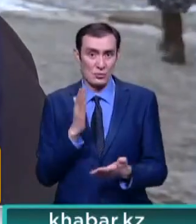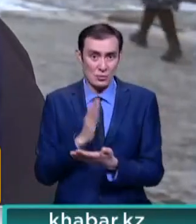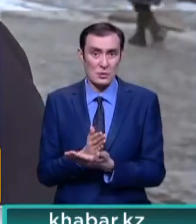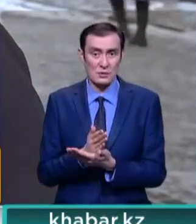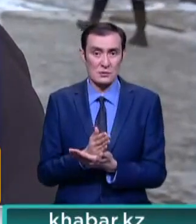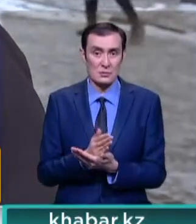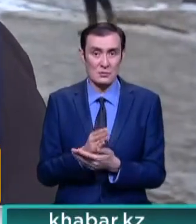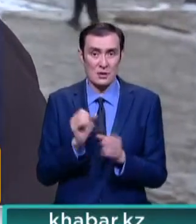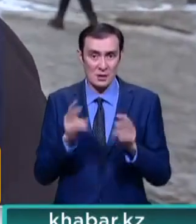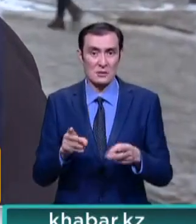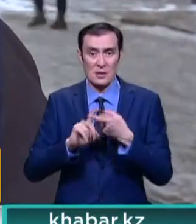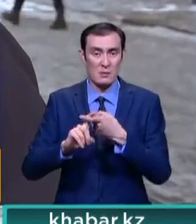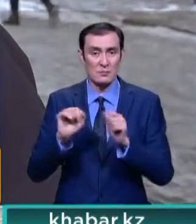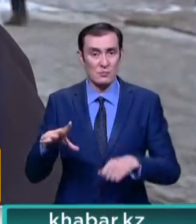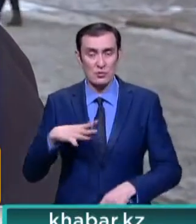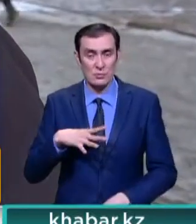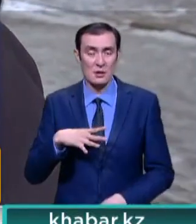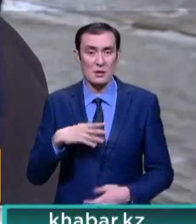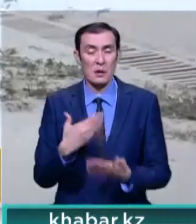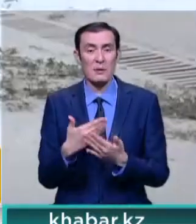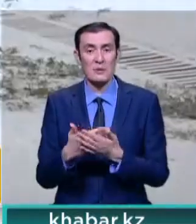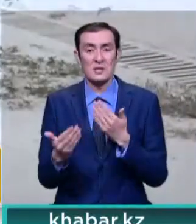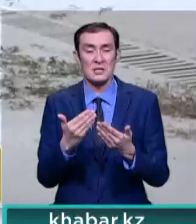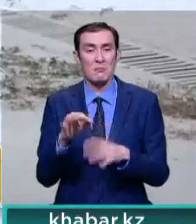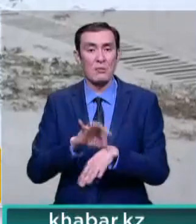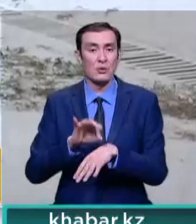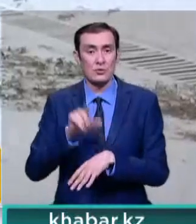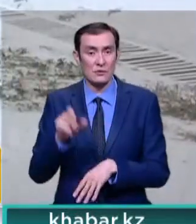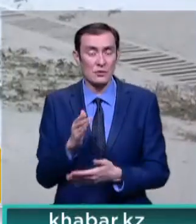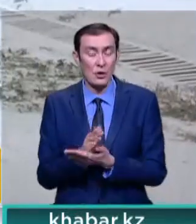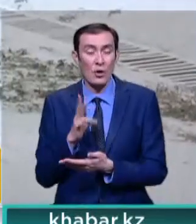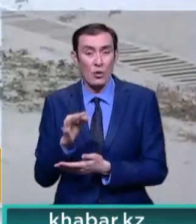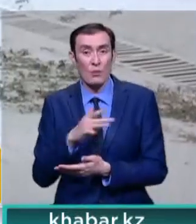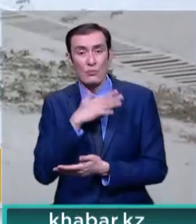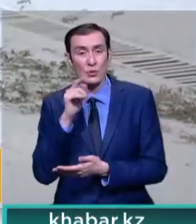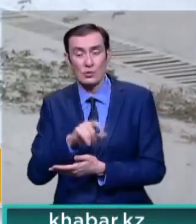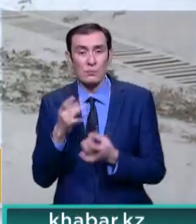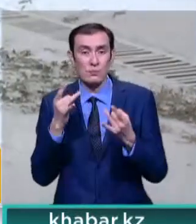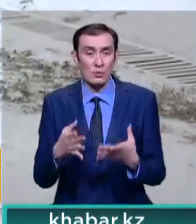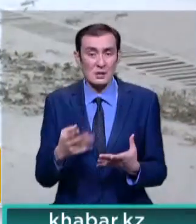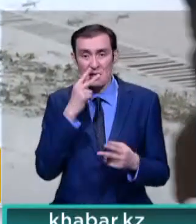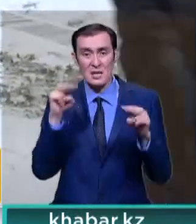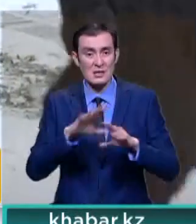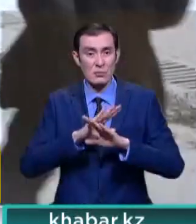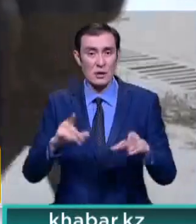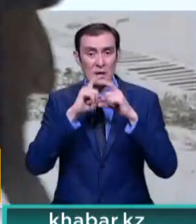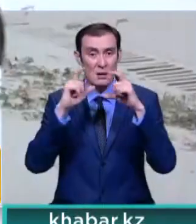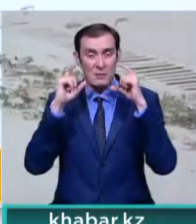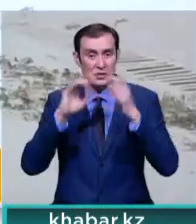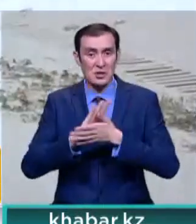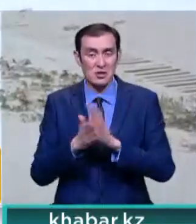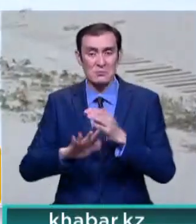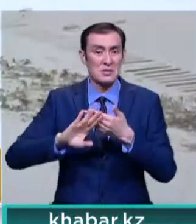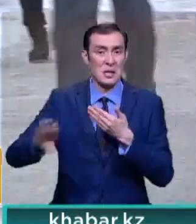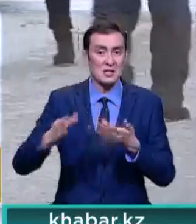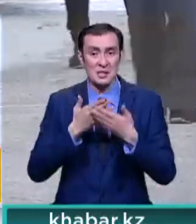риск заразиться, если там больной есть. Ну, многие люди просто не соблюдают масочный режим,